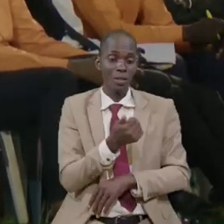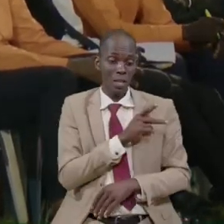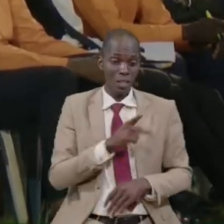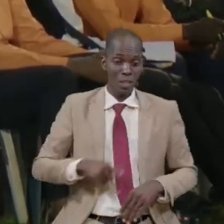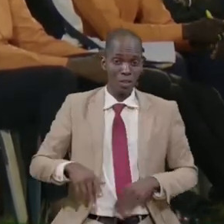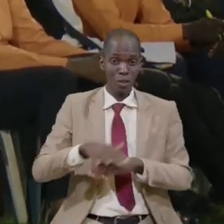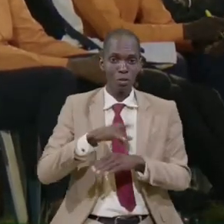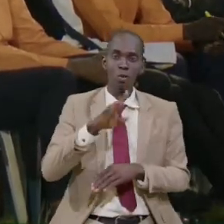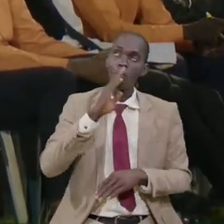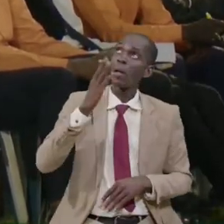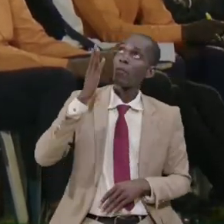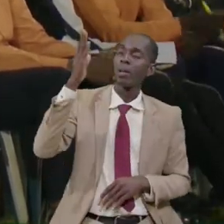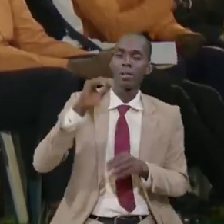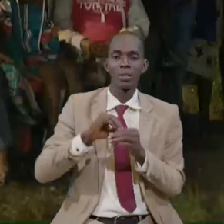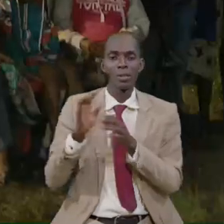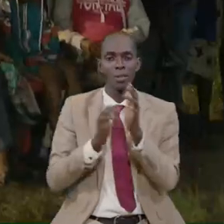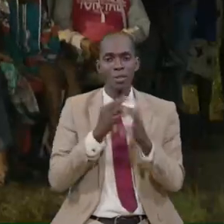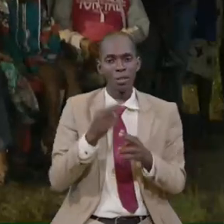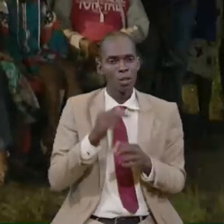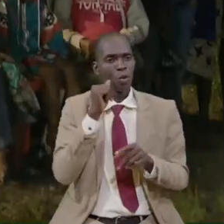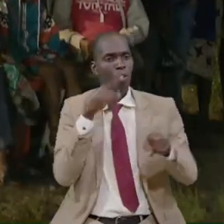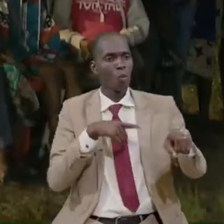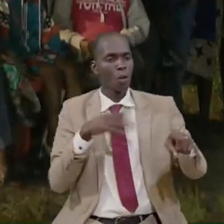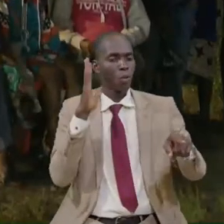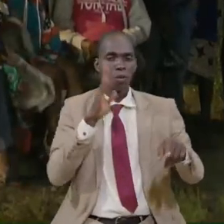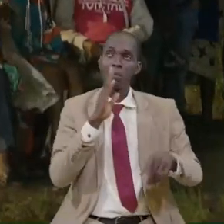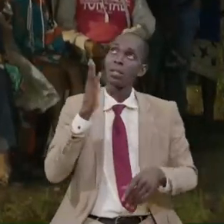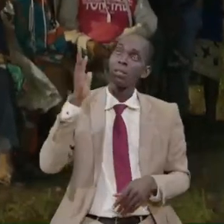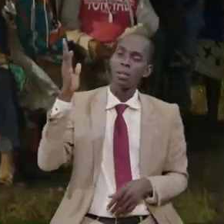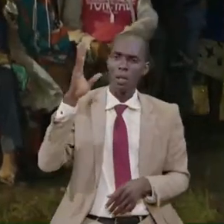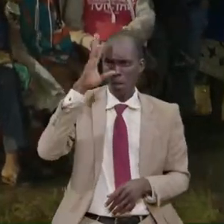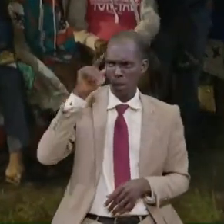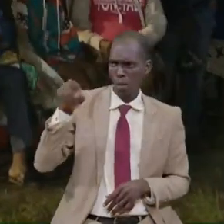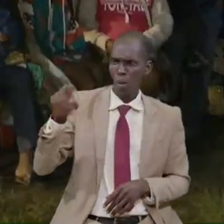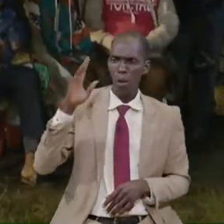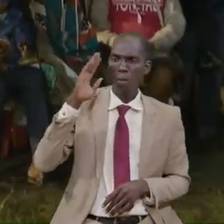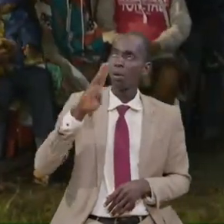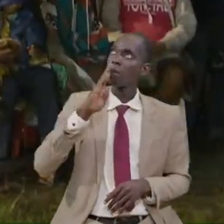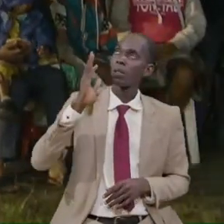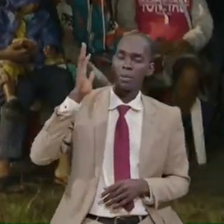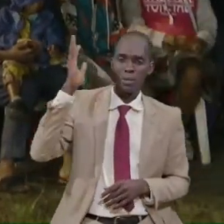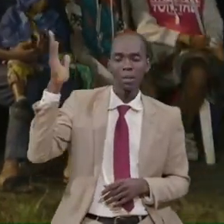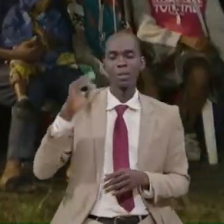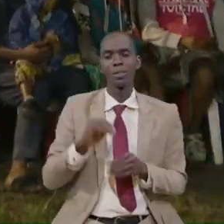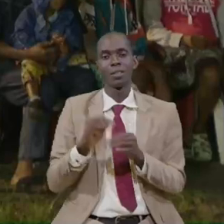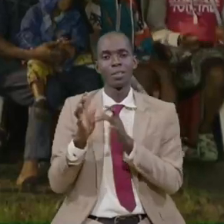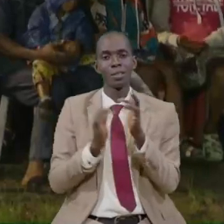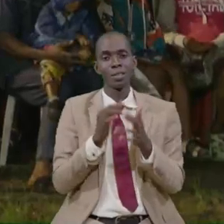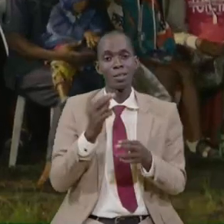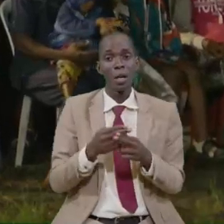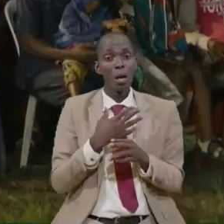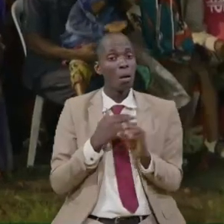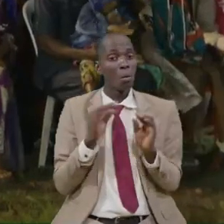là. Elle sera là. Il sera là. Et